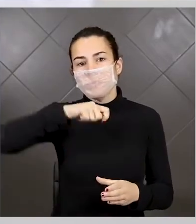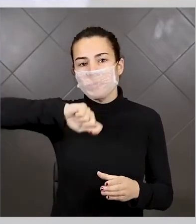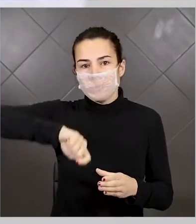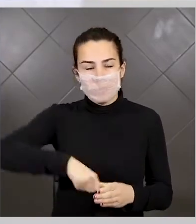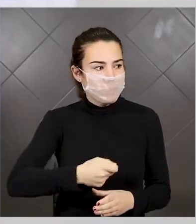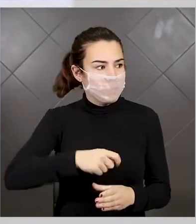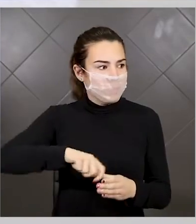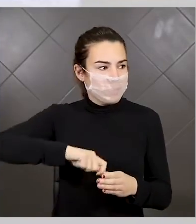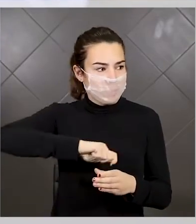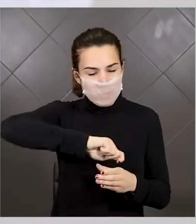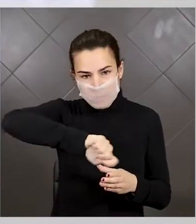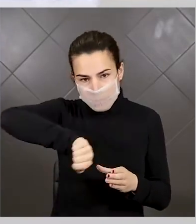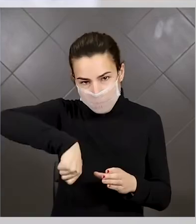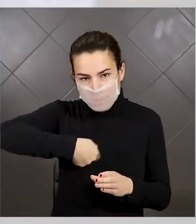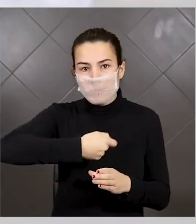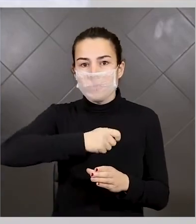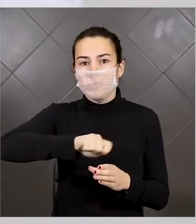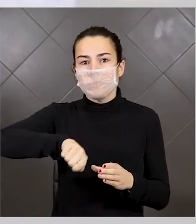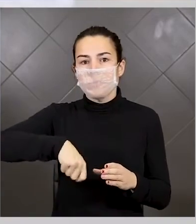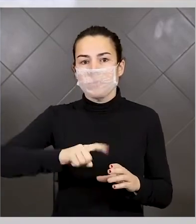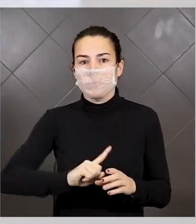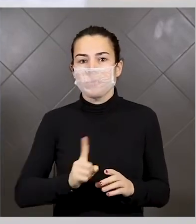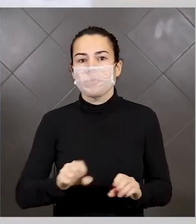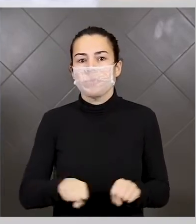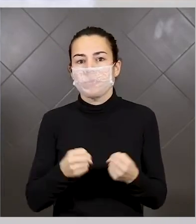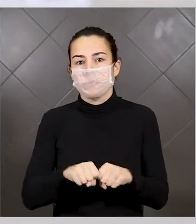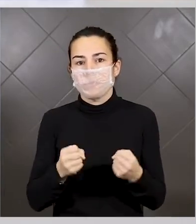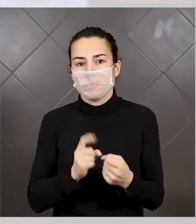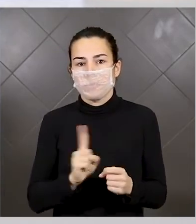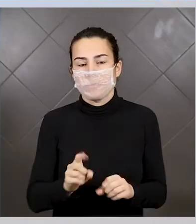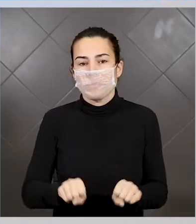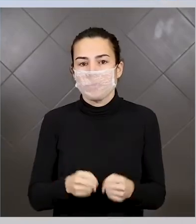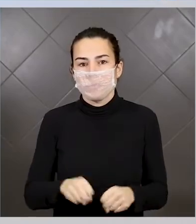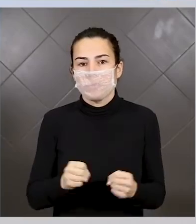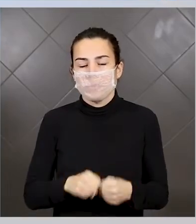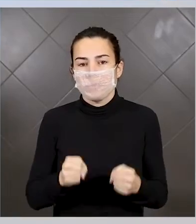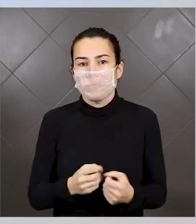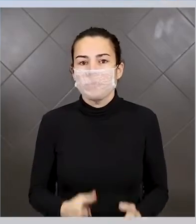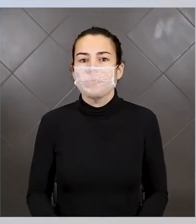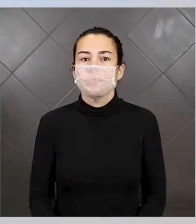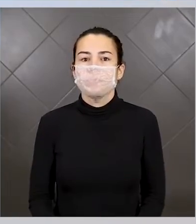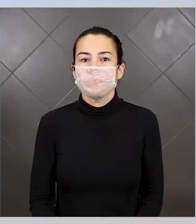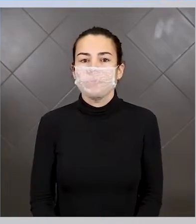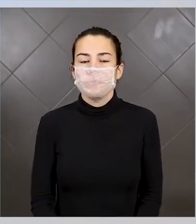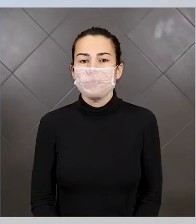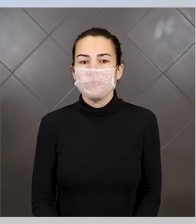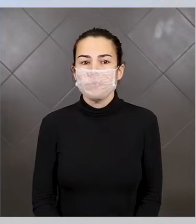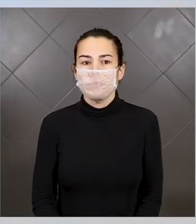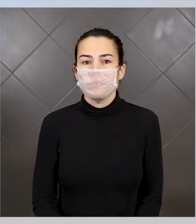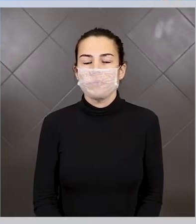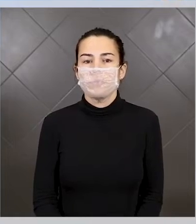per tal de conservar el major nombre de bocins més grans d'aquest pailleté